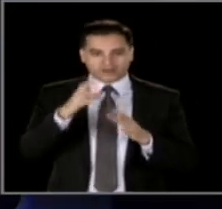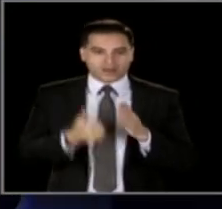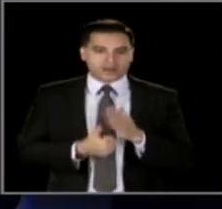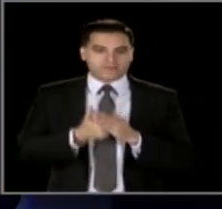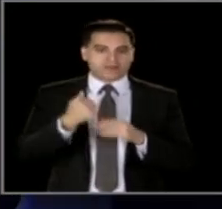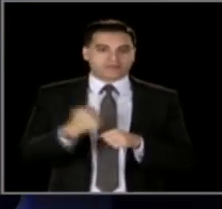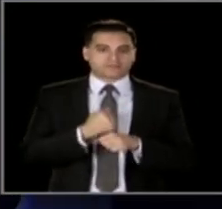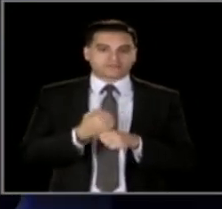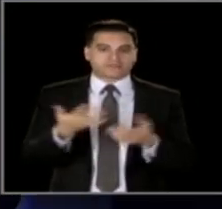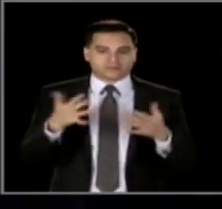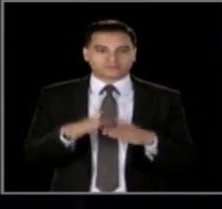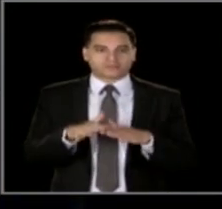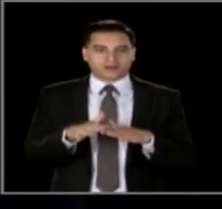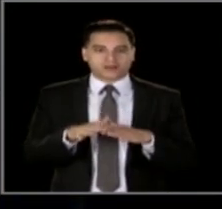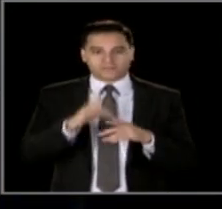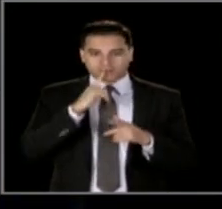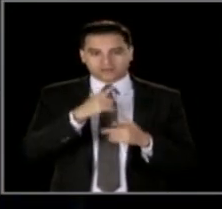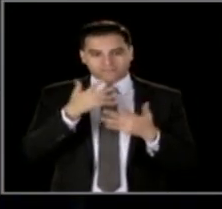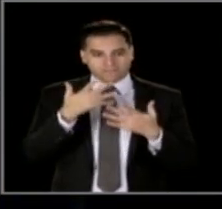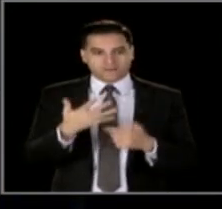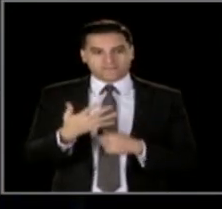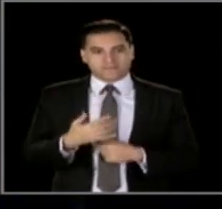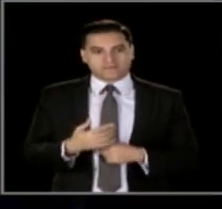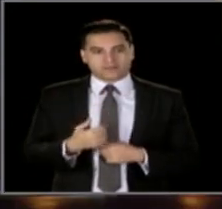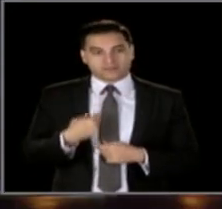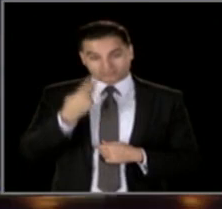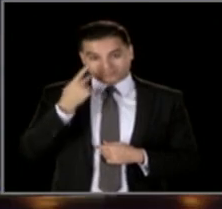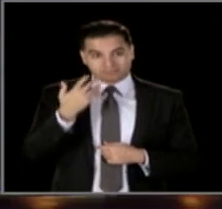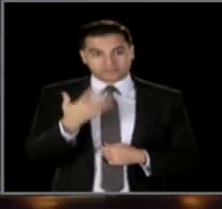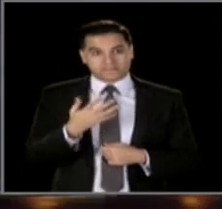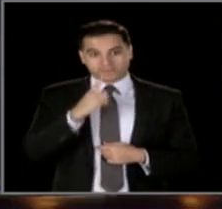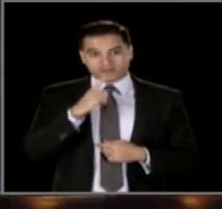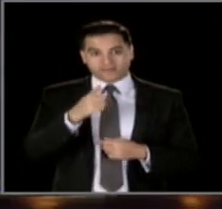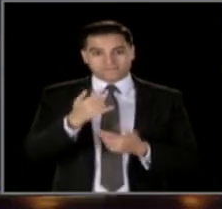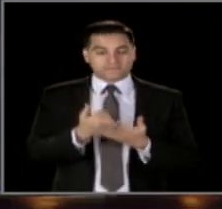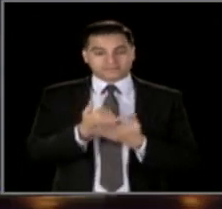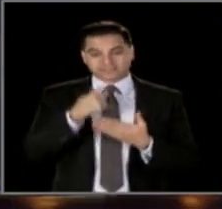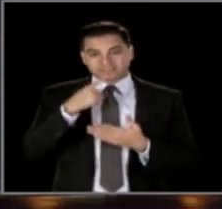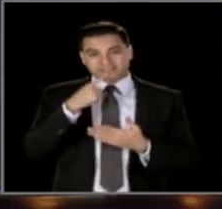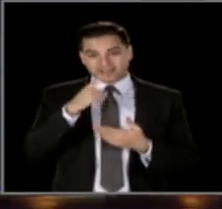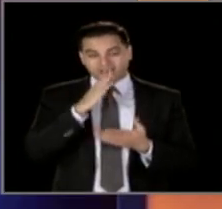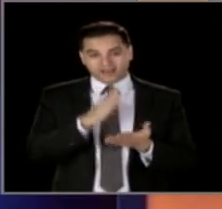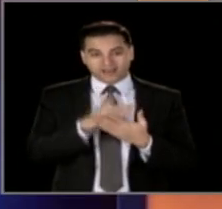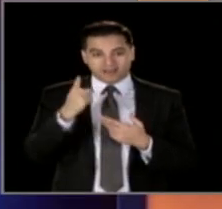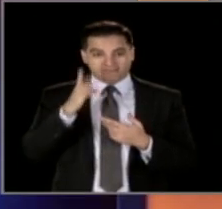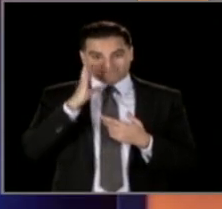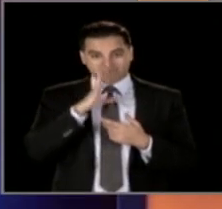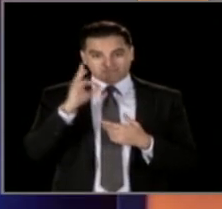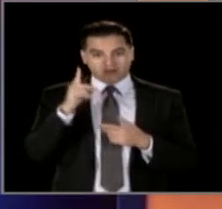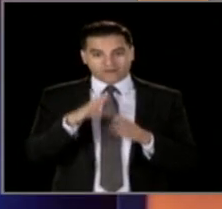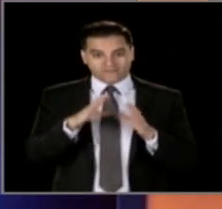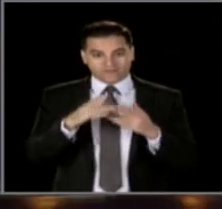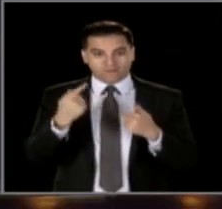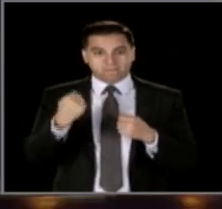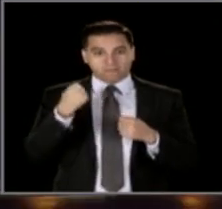أداء أحسن من كده كمان. صراحة هم أبهروني بصراحة. بصوا لسه بعرفين حاجة، إن الرفعي مرشحة